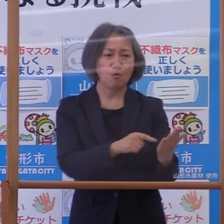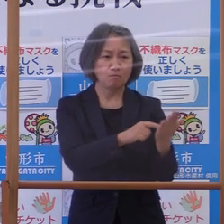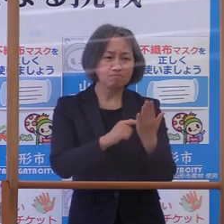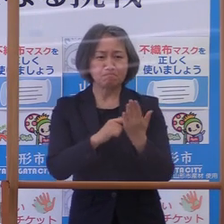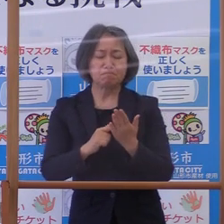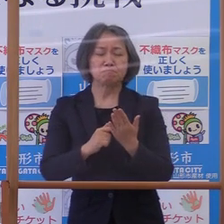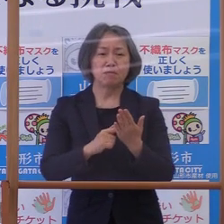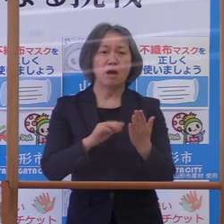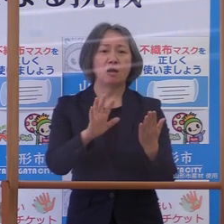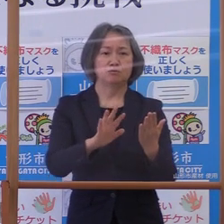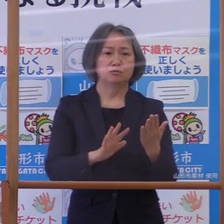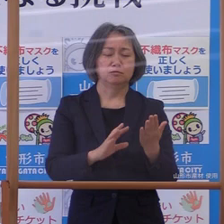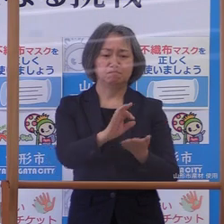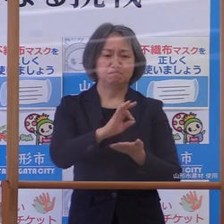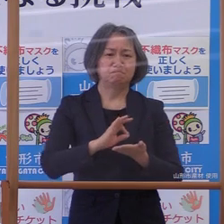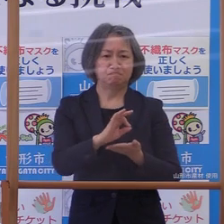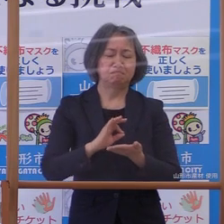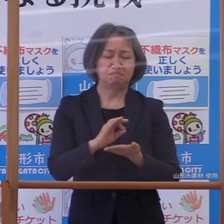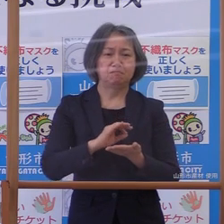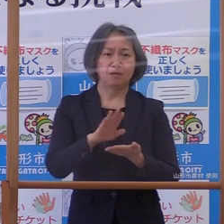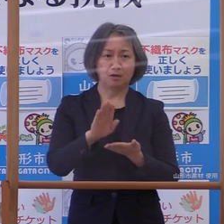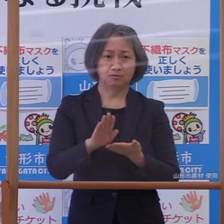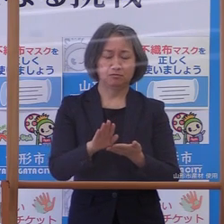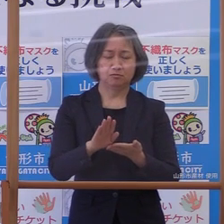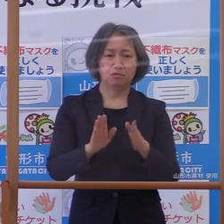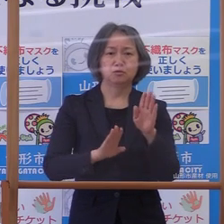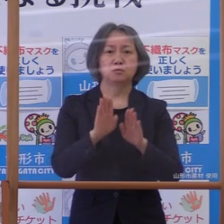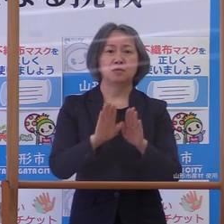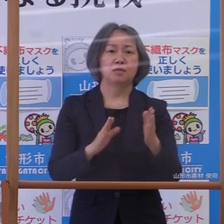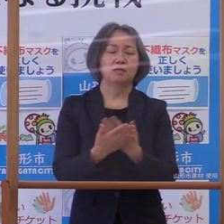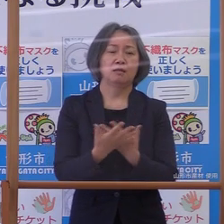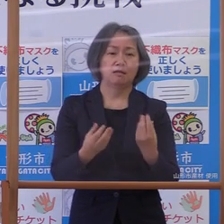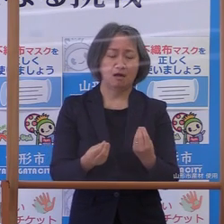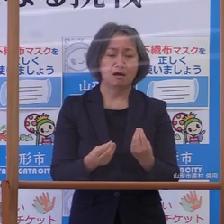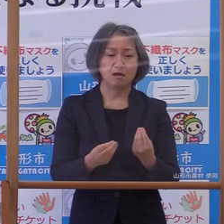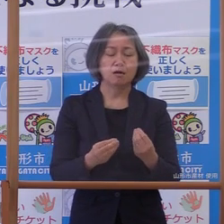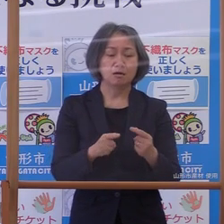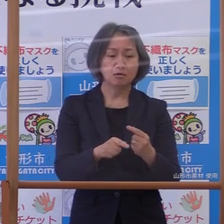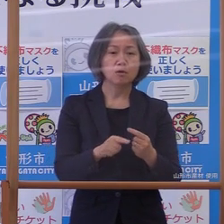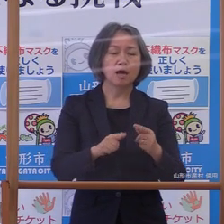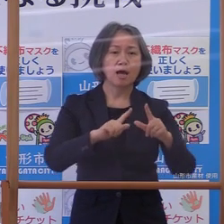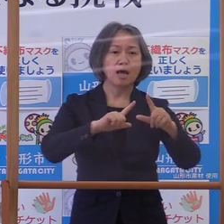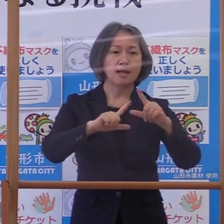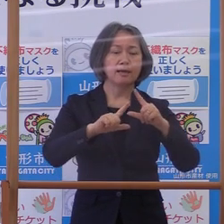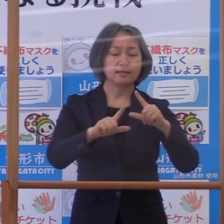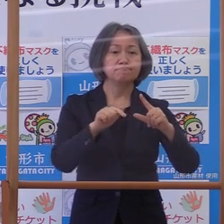になっておりました。ところがこれが LINE の方で、